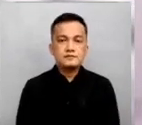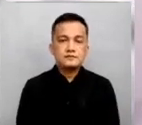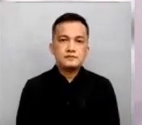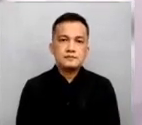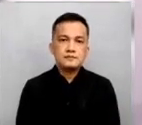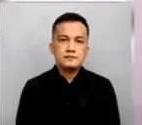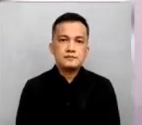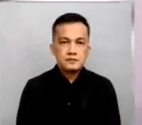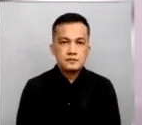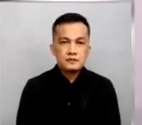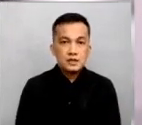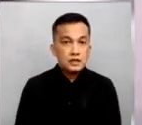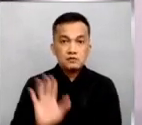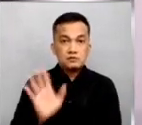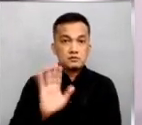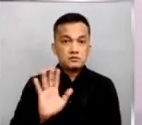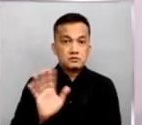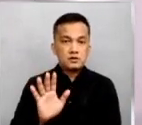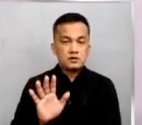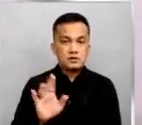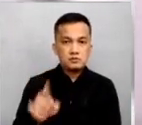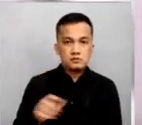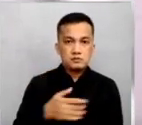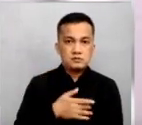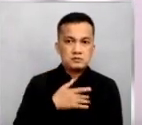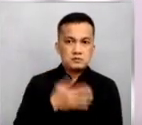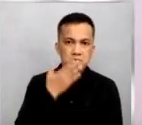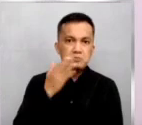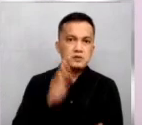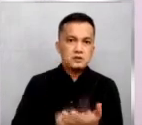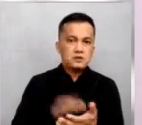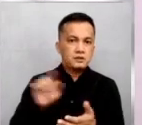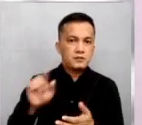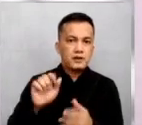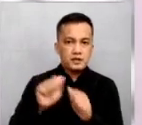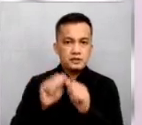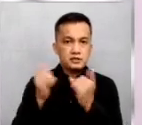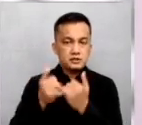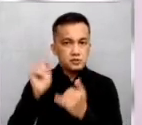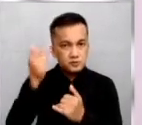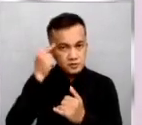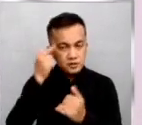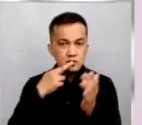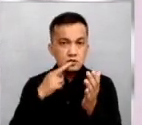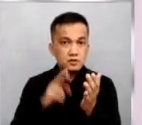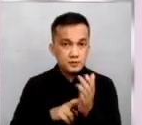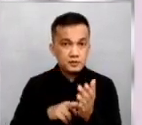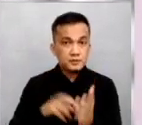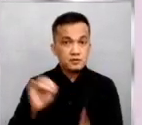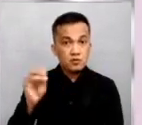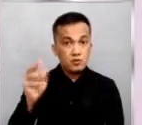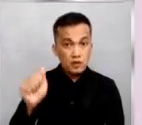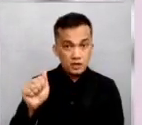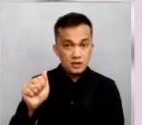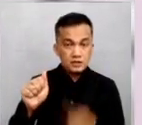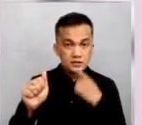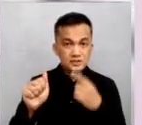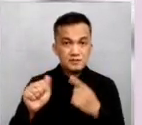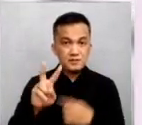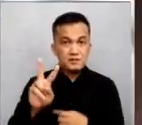Pero dapat may namasama ng mga ahensya ng gobyerno ang mga ulat ng Commission on Audit, ayon kay Vice President Leni